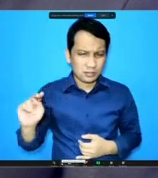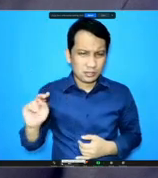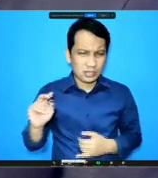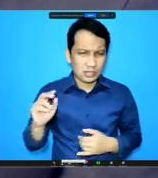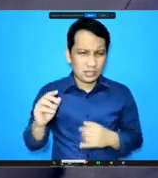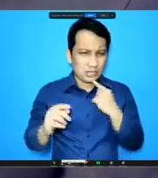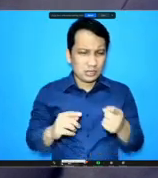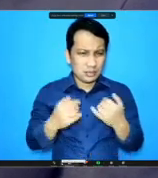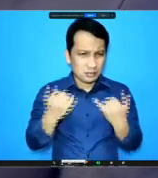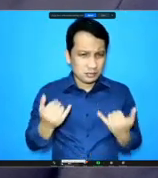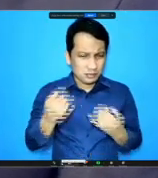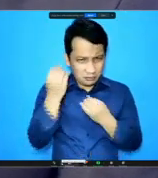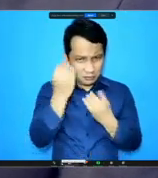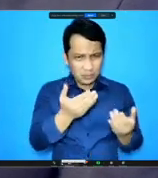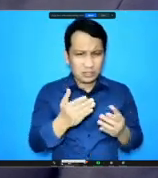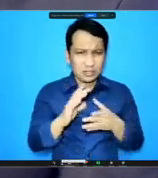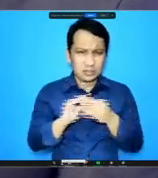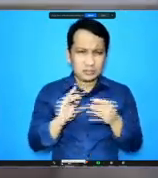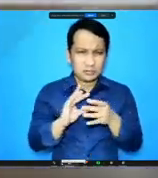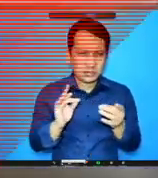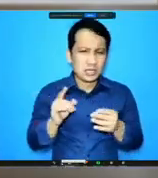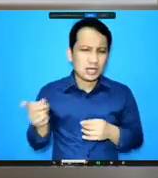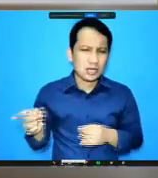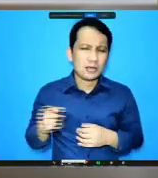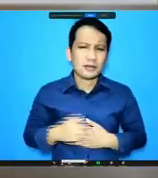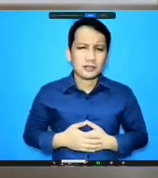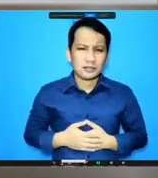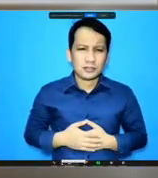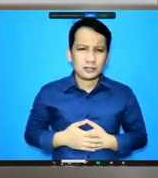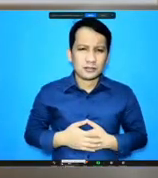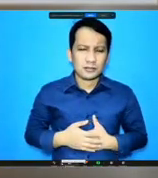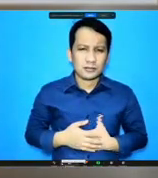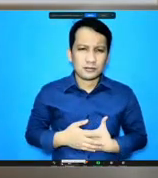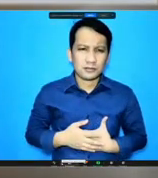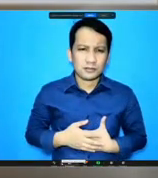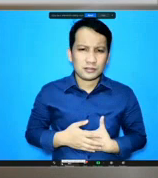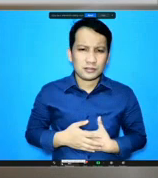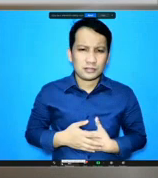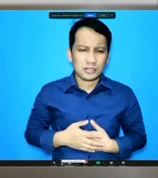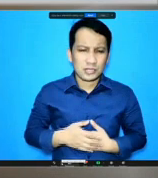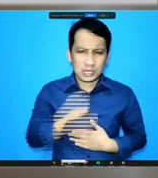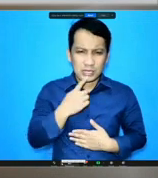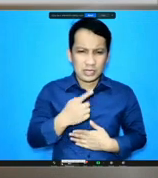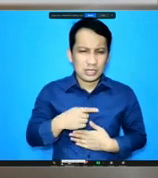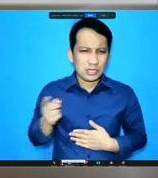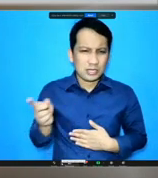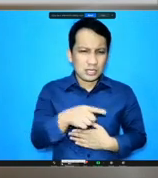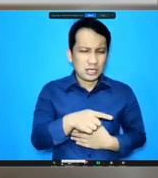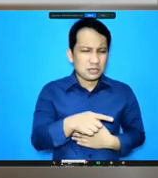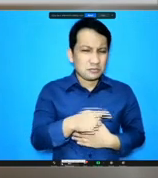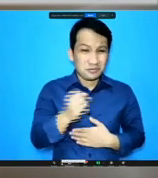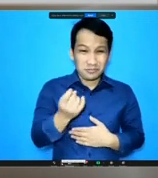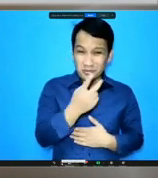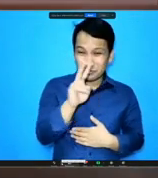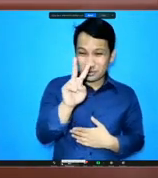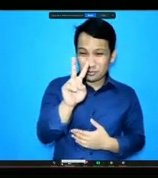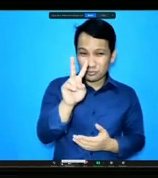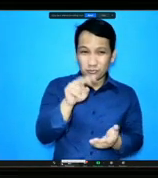lingkod. Narito ang kwento. So dahil po dun sa 2K na inuutang niyo kay chairman, sa alagang 2,000